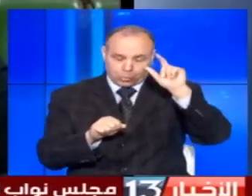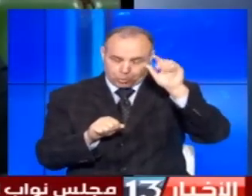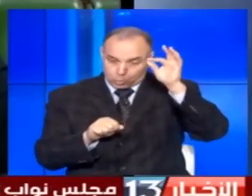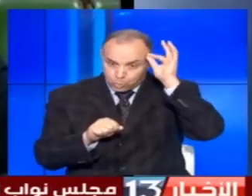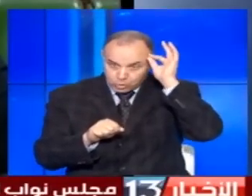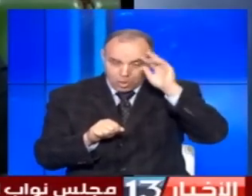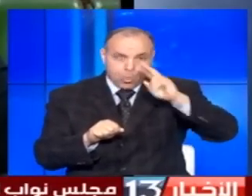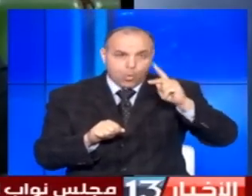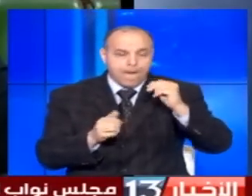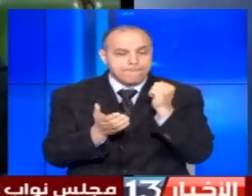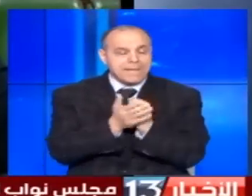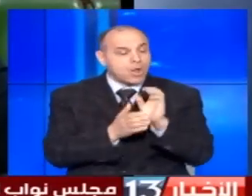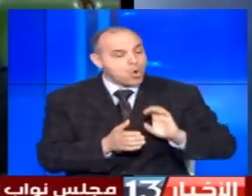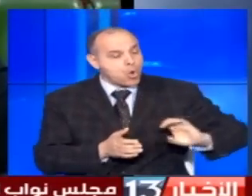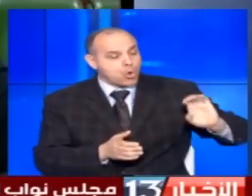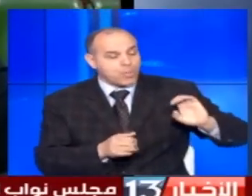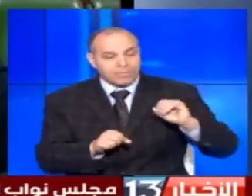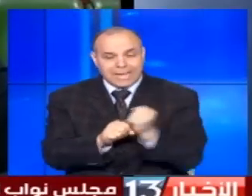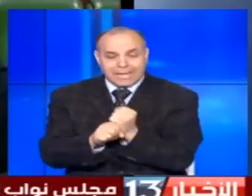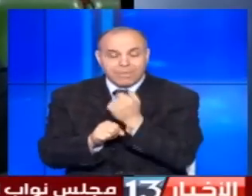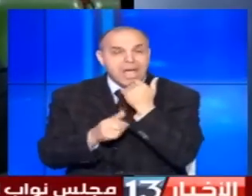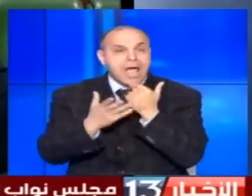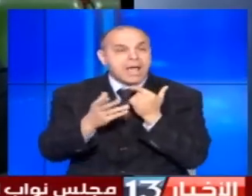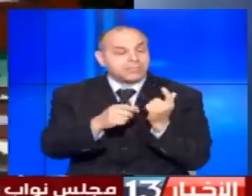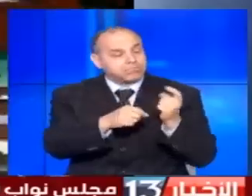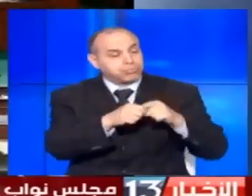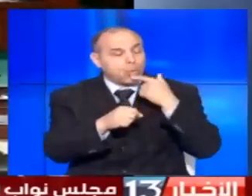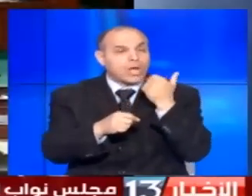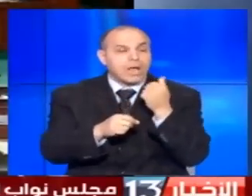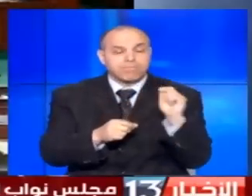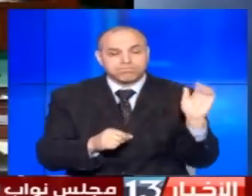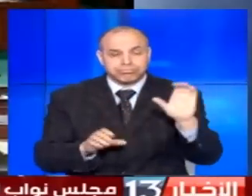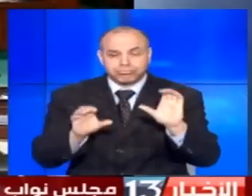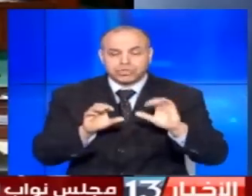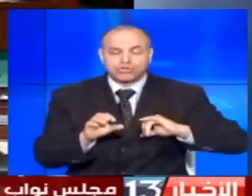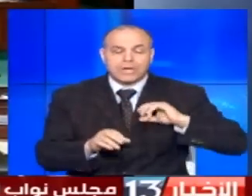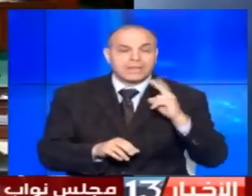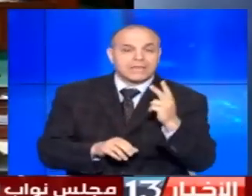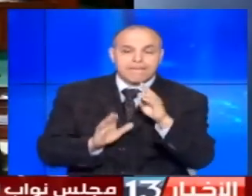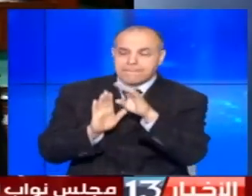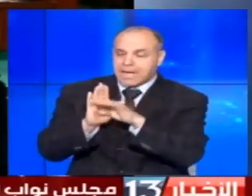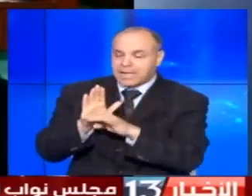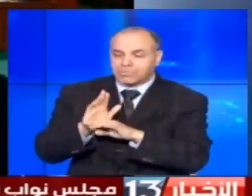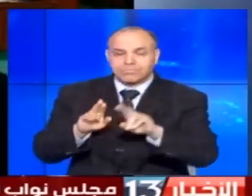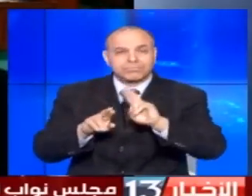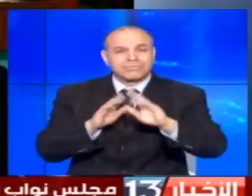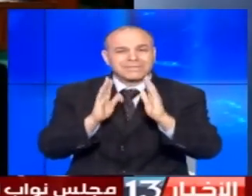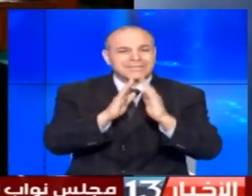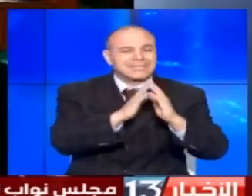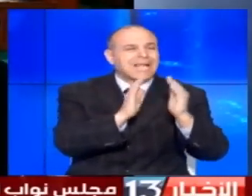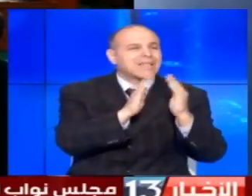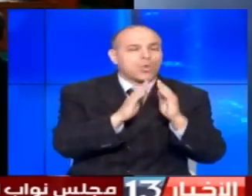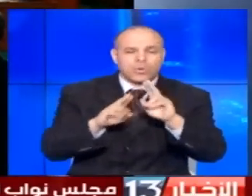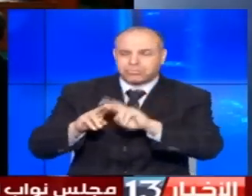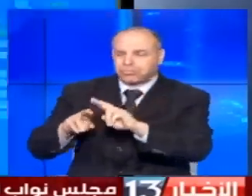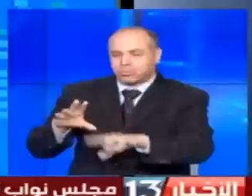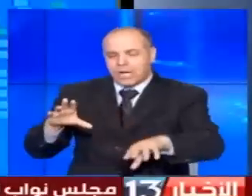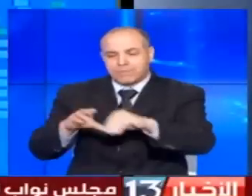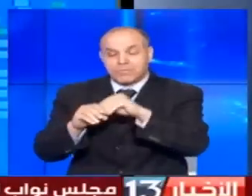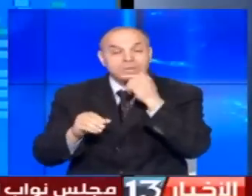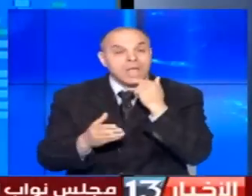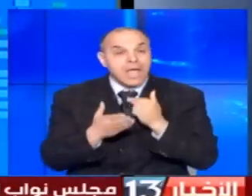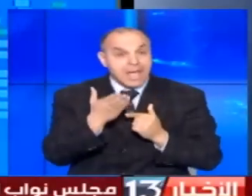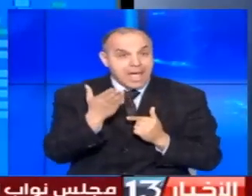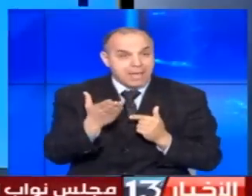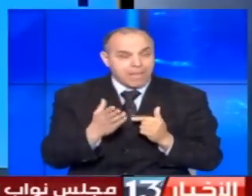التونسيه والبنك الاوروبي للاستثمار للمساهمه في تمويل الجيل الثاني من برنامج تهذيب الاحياء السكنيه وادماج